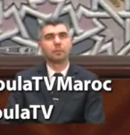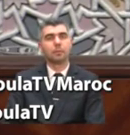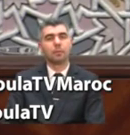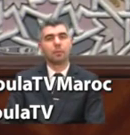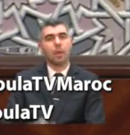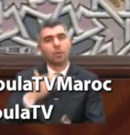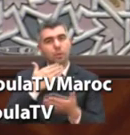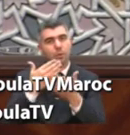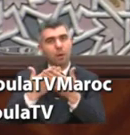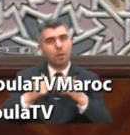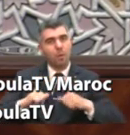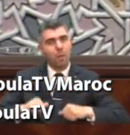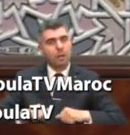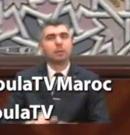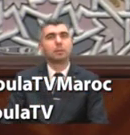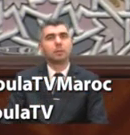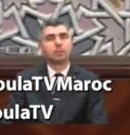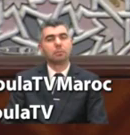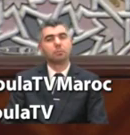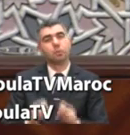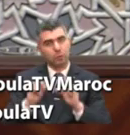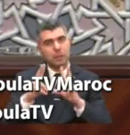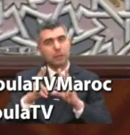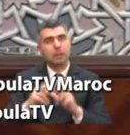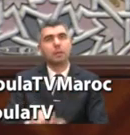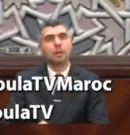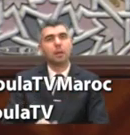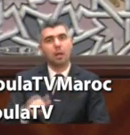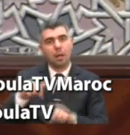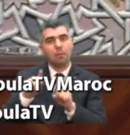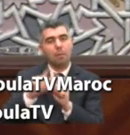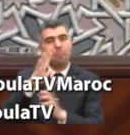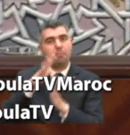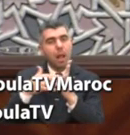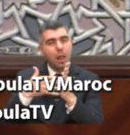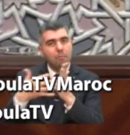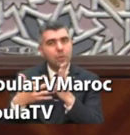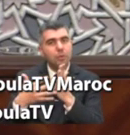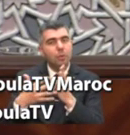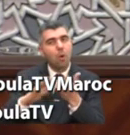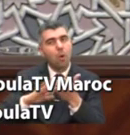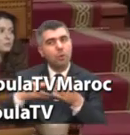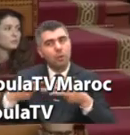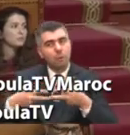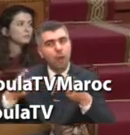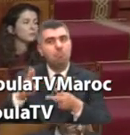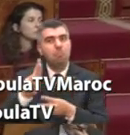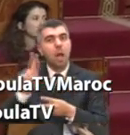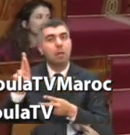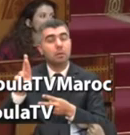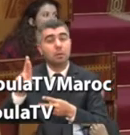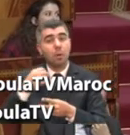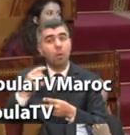السيد الوزير، بالفعل كما شرطوا تعتبر خارطة الطريق المقدمة أمام جلالة